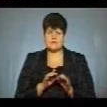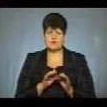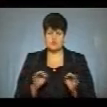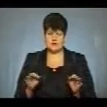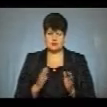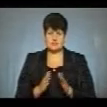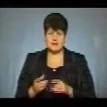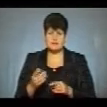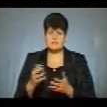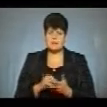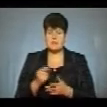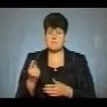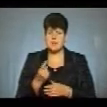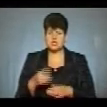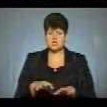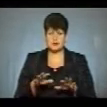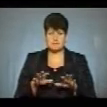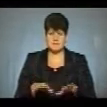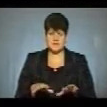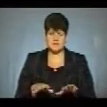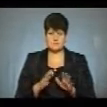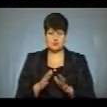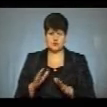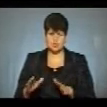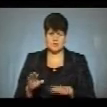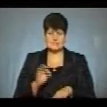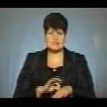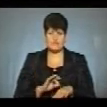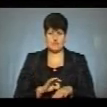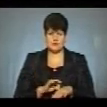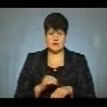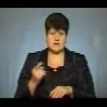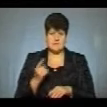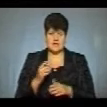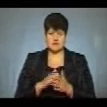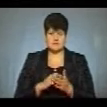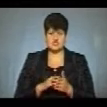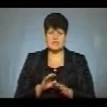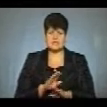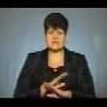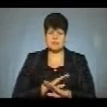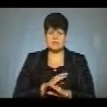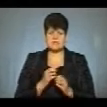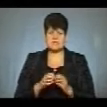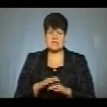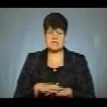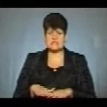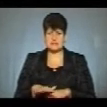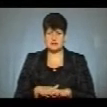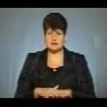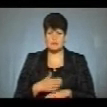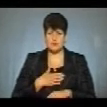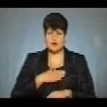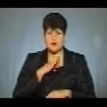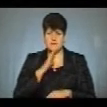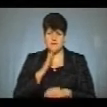перше місце в структурі захворюваності, а також перша причина смертності серед населення. Мама моя мала